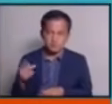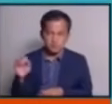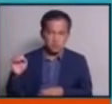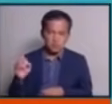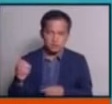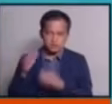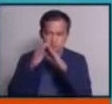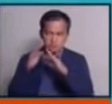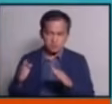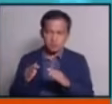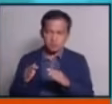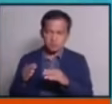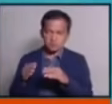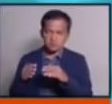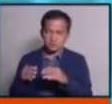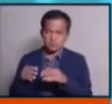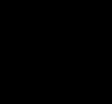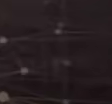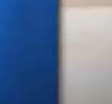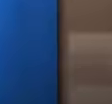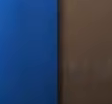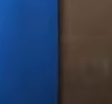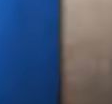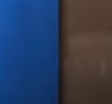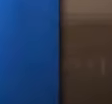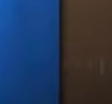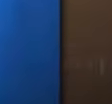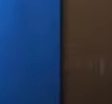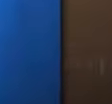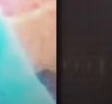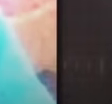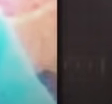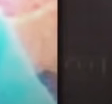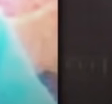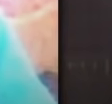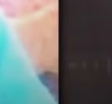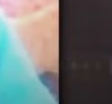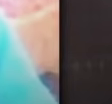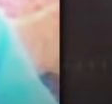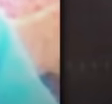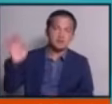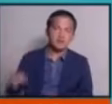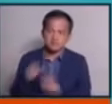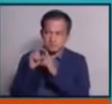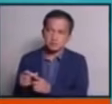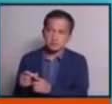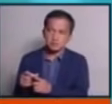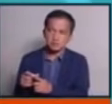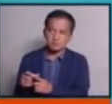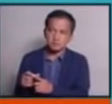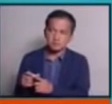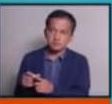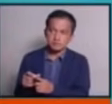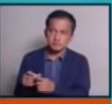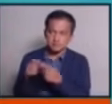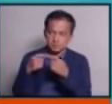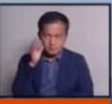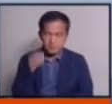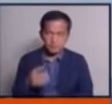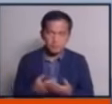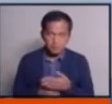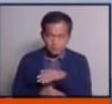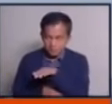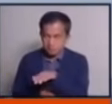may-ari ng bahay na tinitirhan ng kanyang batugang mga pamangkin. At siya pa po ang pinapalalayas, minumura, at tinatangkaan pa yung kanyang